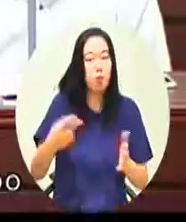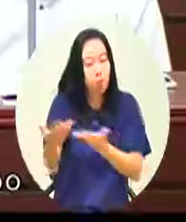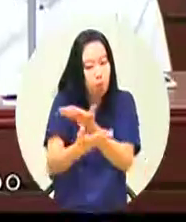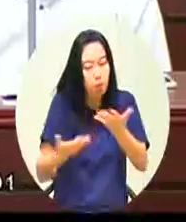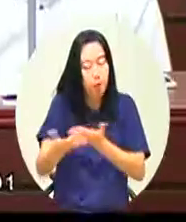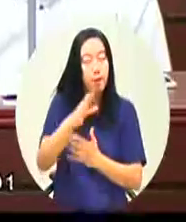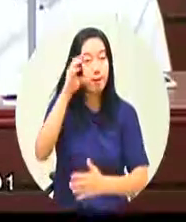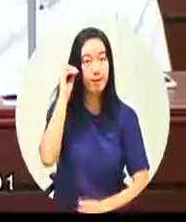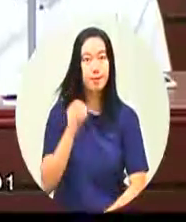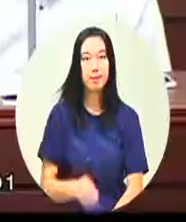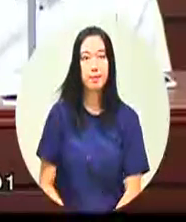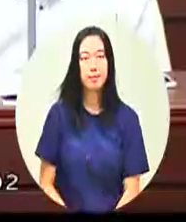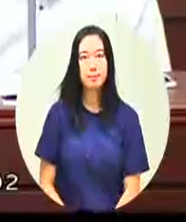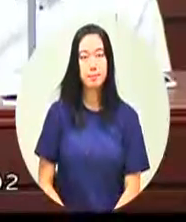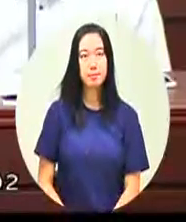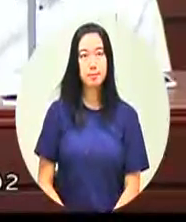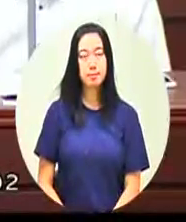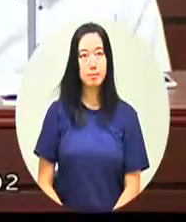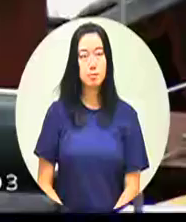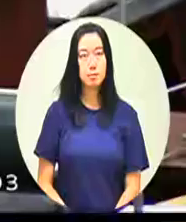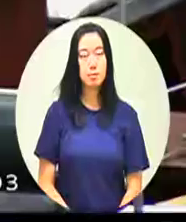告。